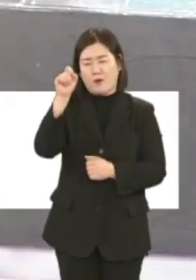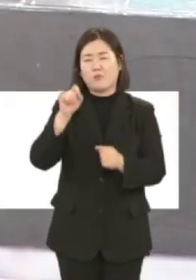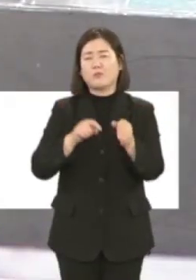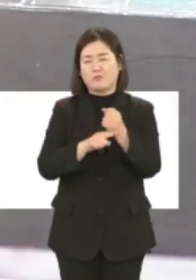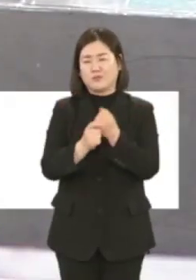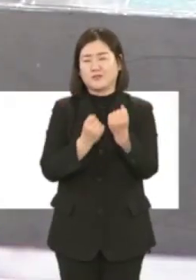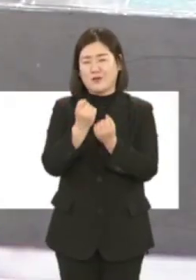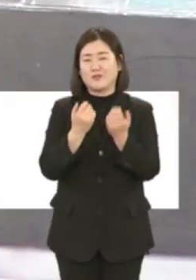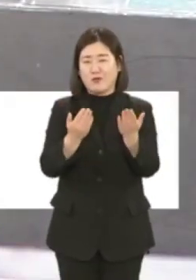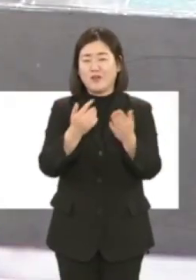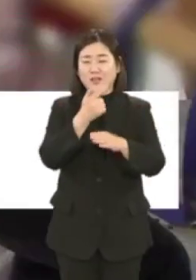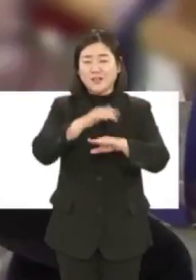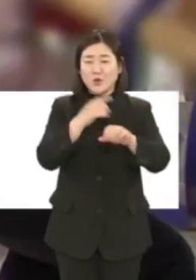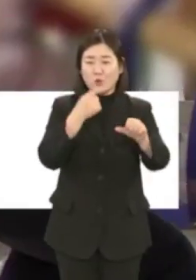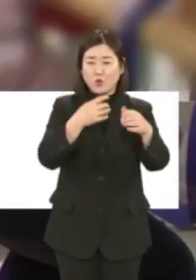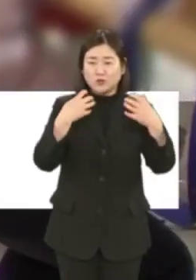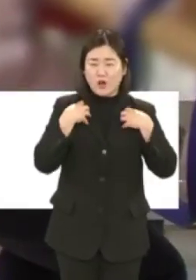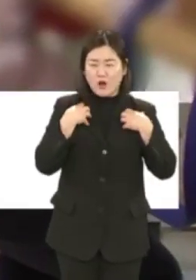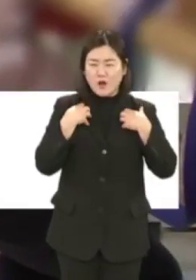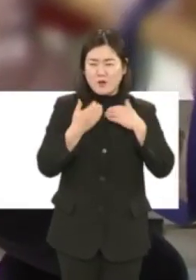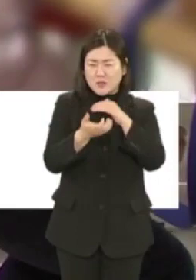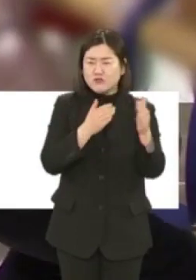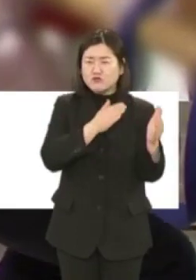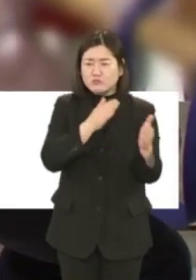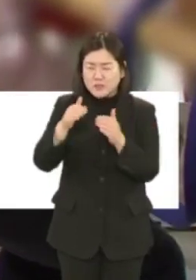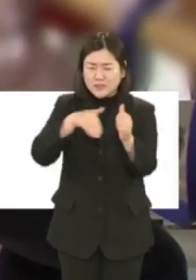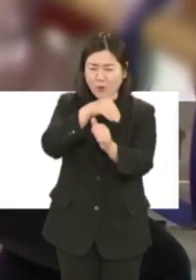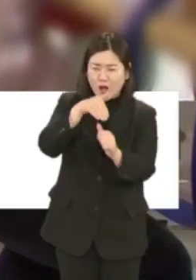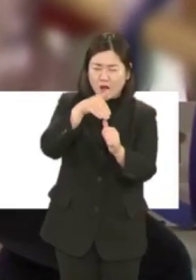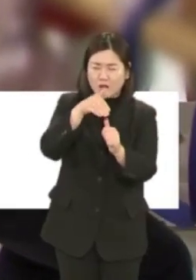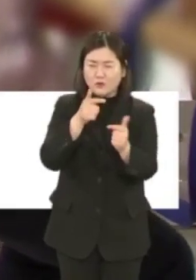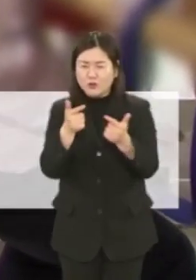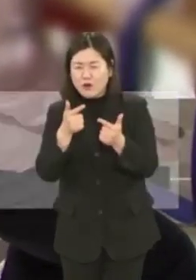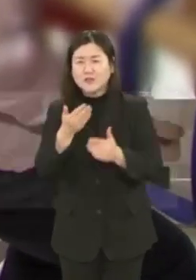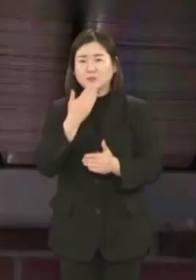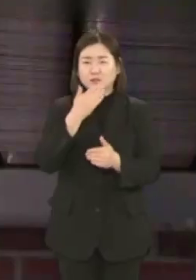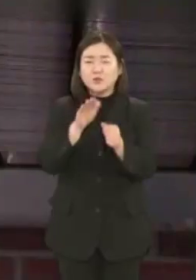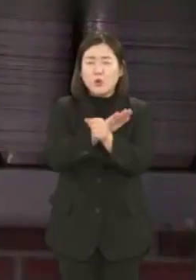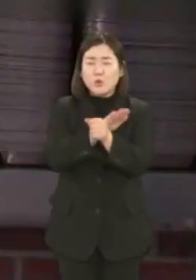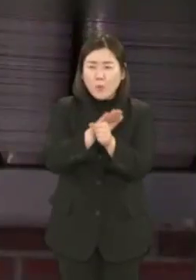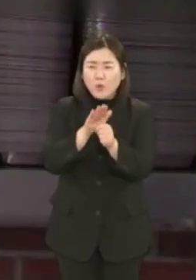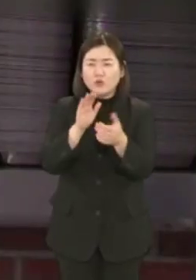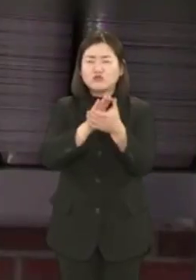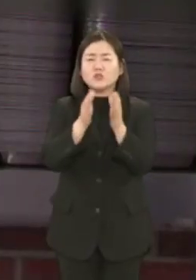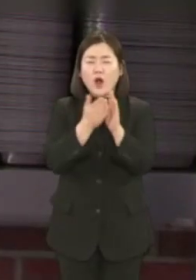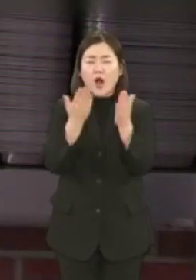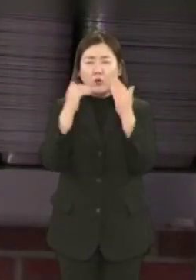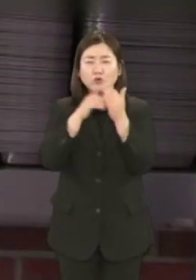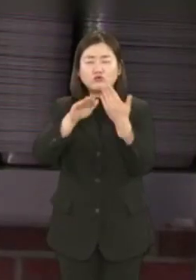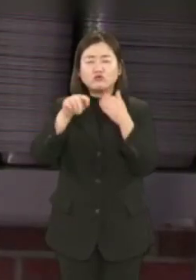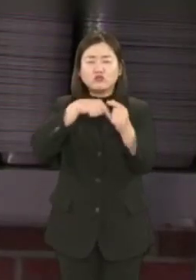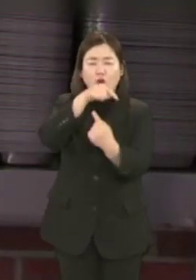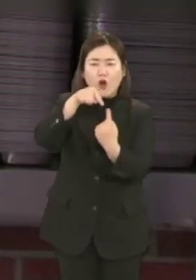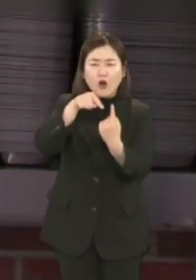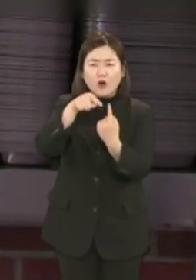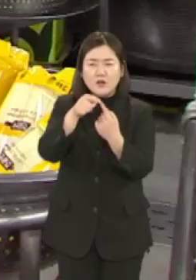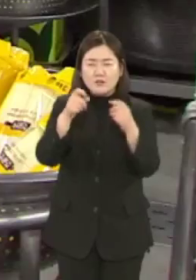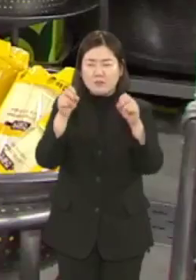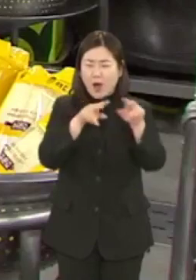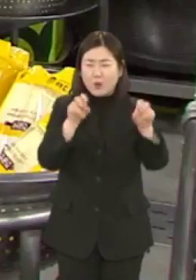대전시 교육청은 파업 대비 상황실을 운영하면서 급식 돌봄 유치원 방과후 교실 운영